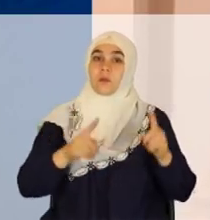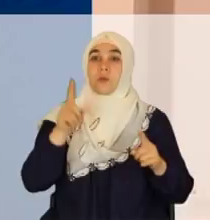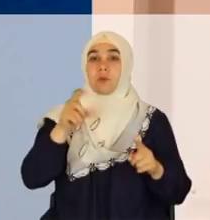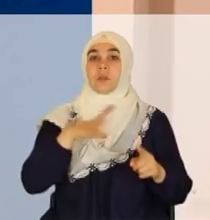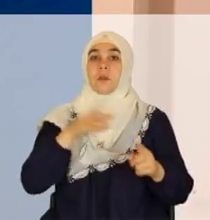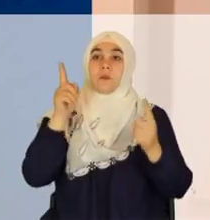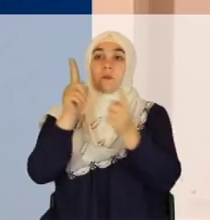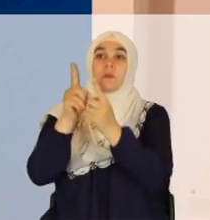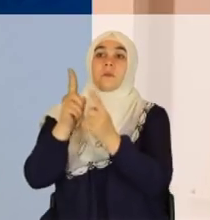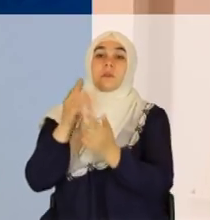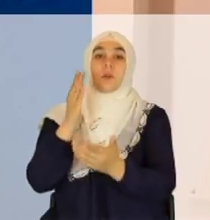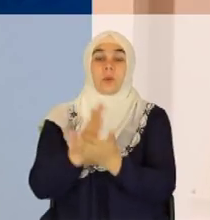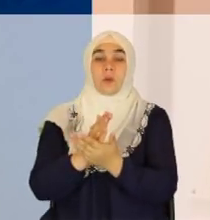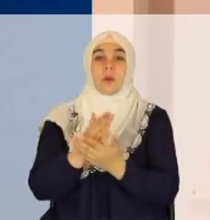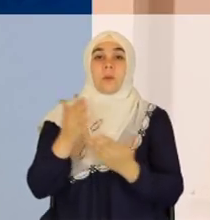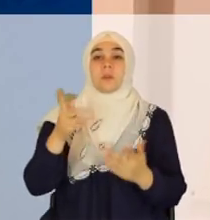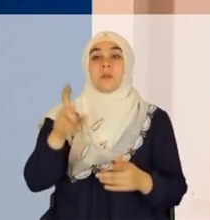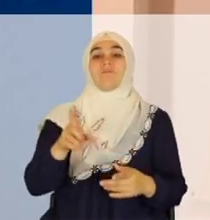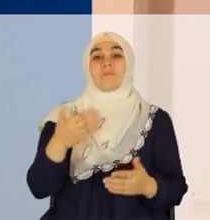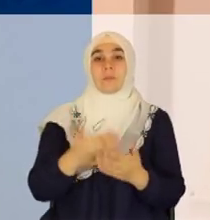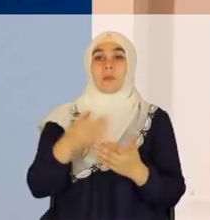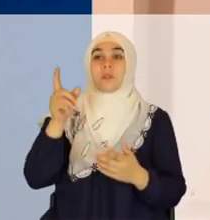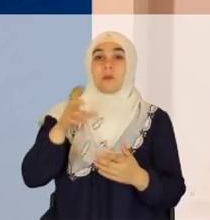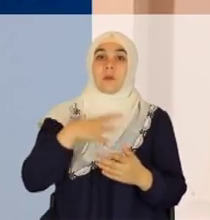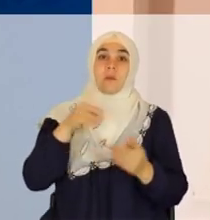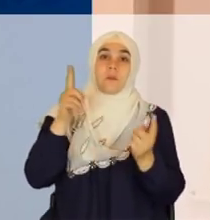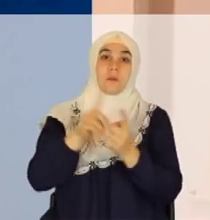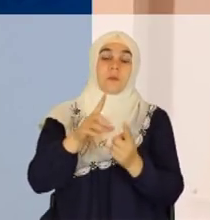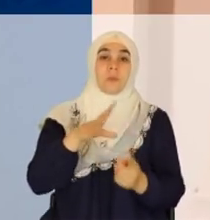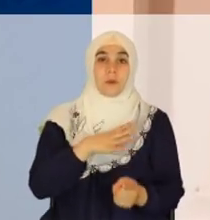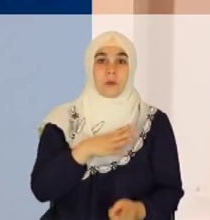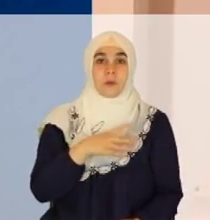odamlarga ko'rinib turgan, jumladan falonchiga ham ko'ringan deyishadi.